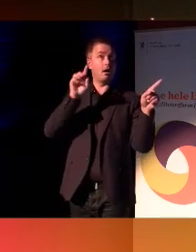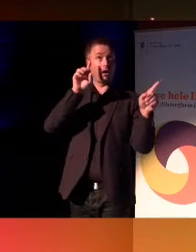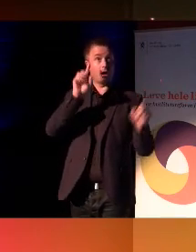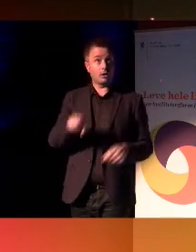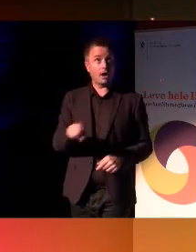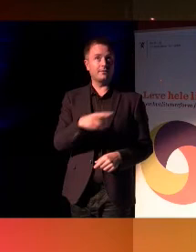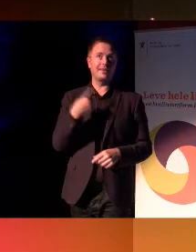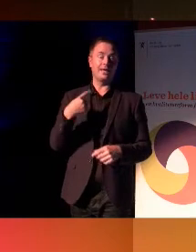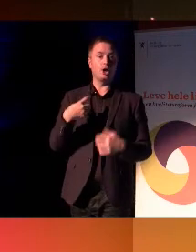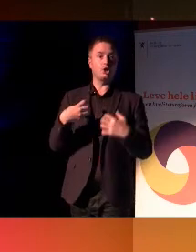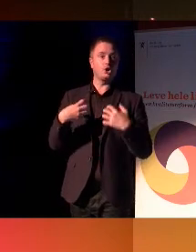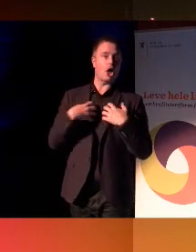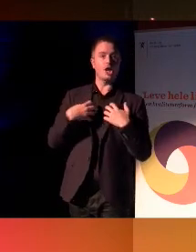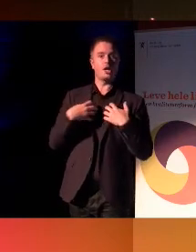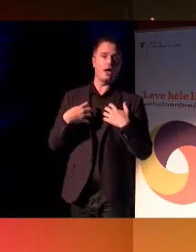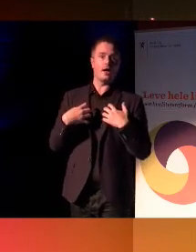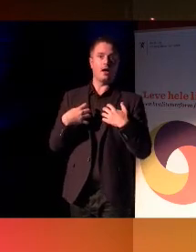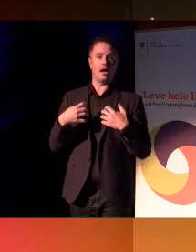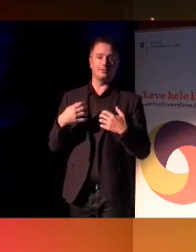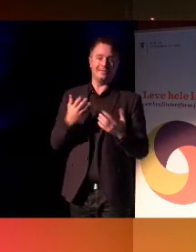tjenesten vår, kanskje på en litt annen måte?